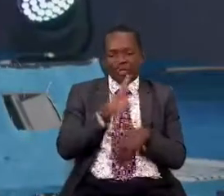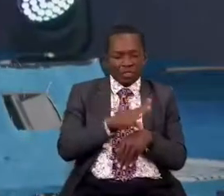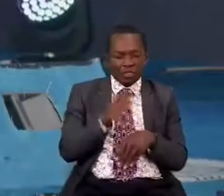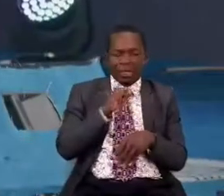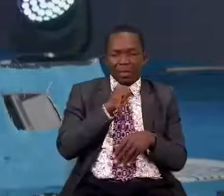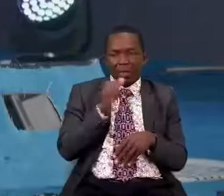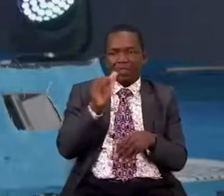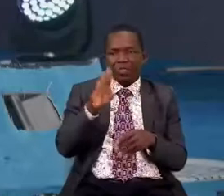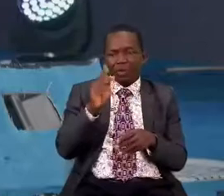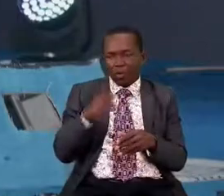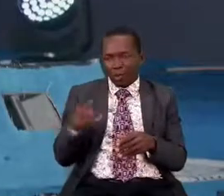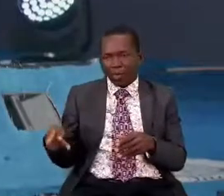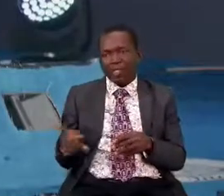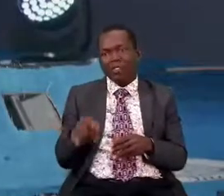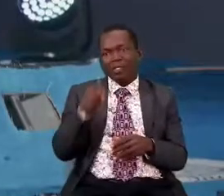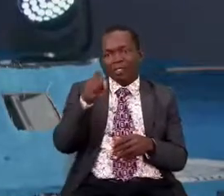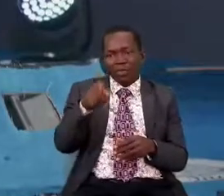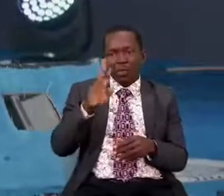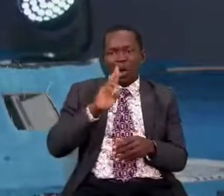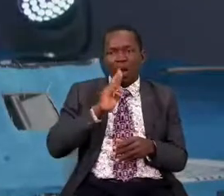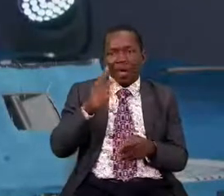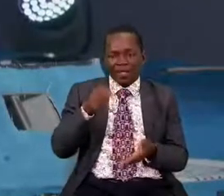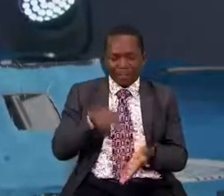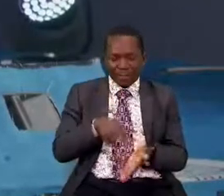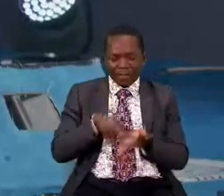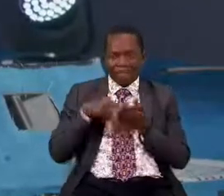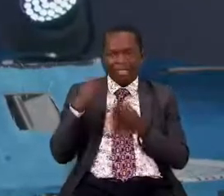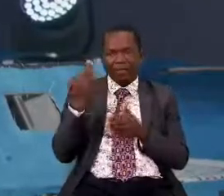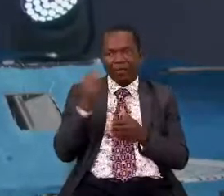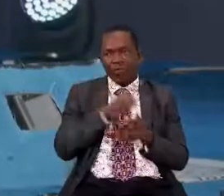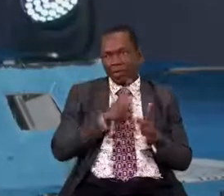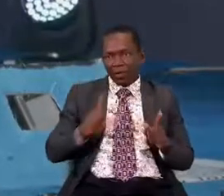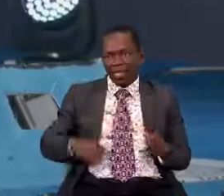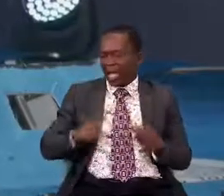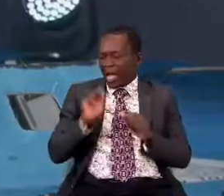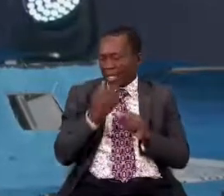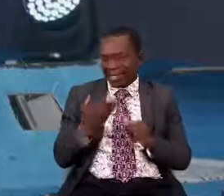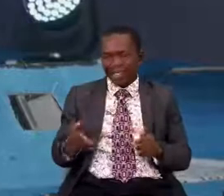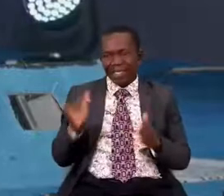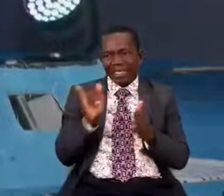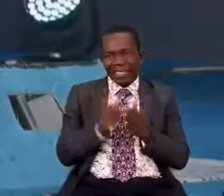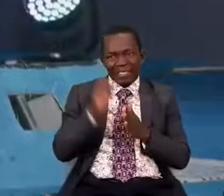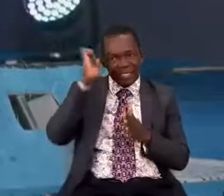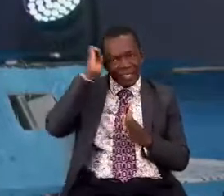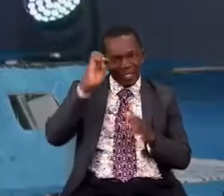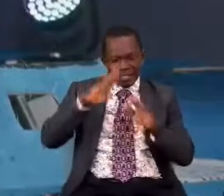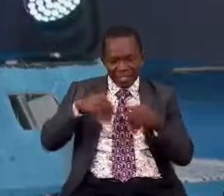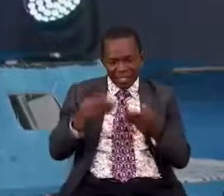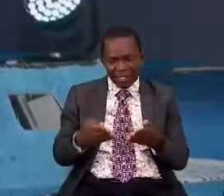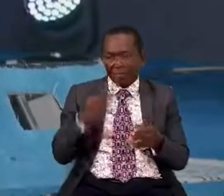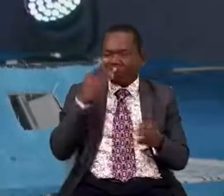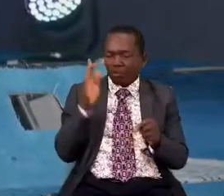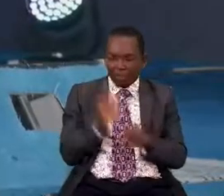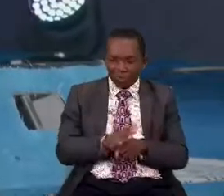tout ce qu'il donne, la promesse, la puissance et le progrès, il ne te donne pas